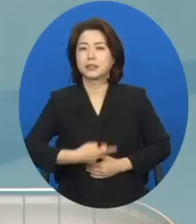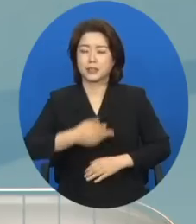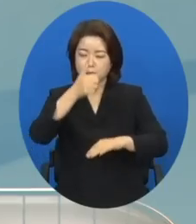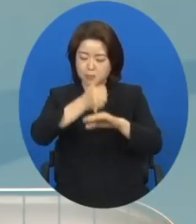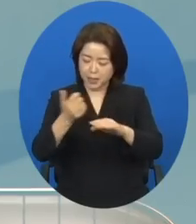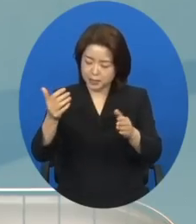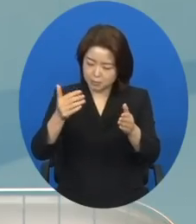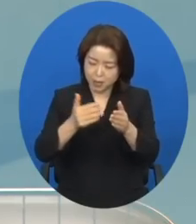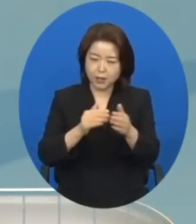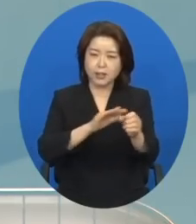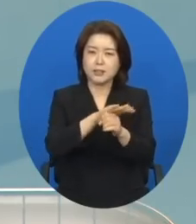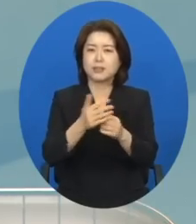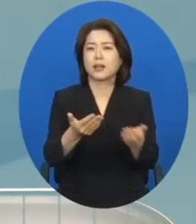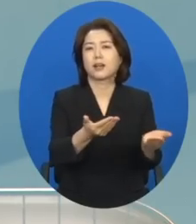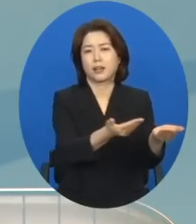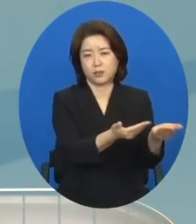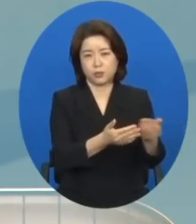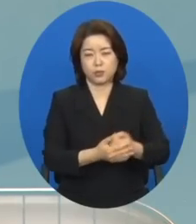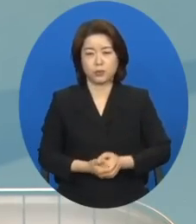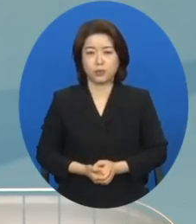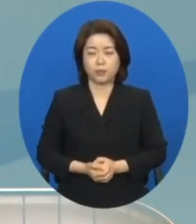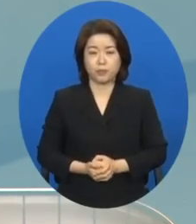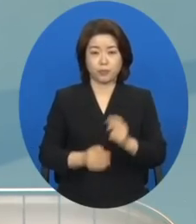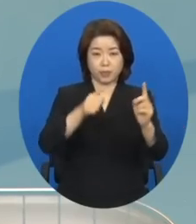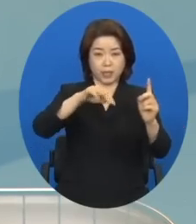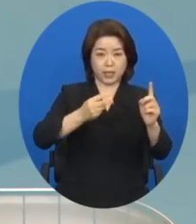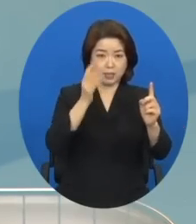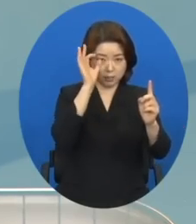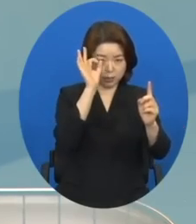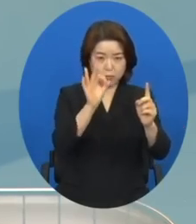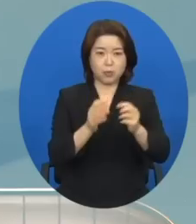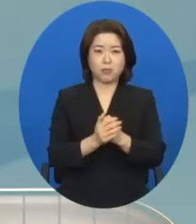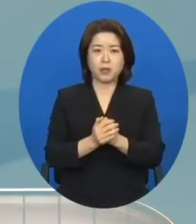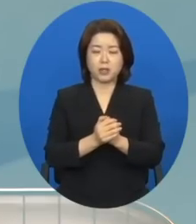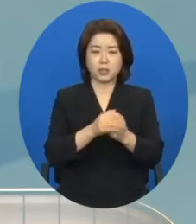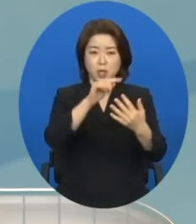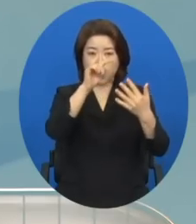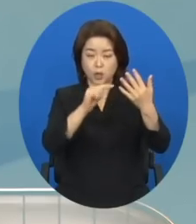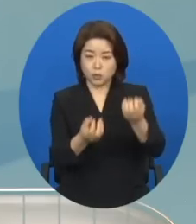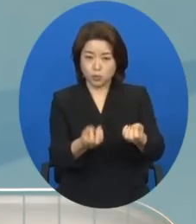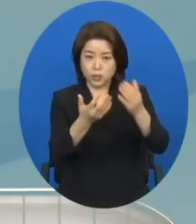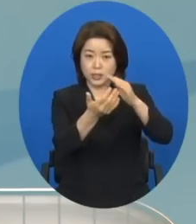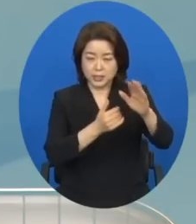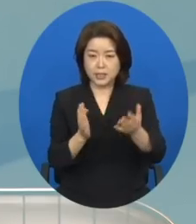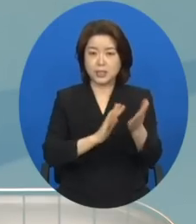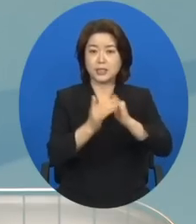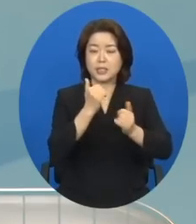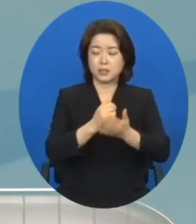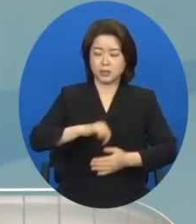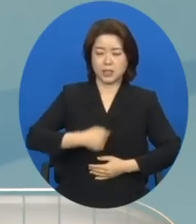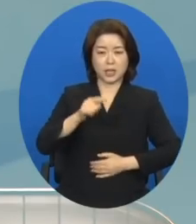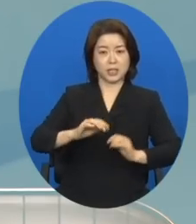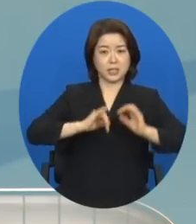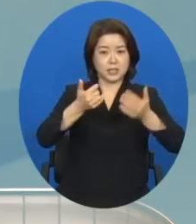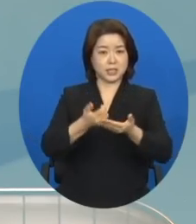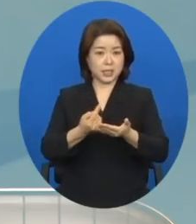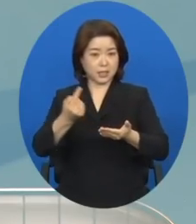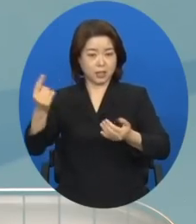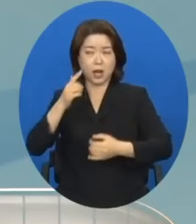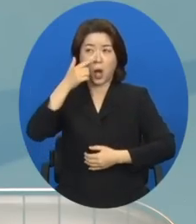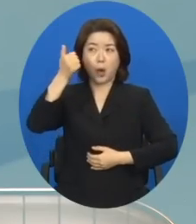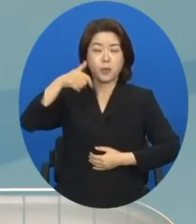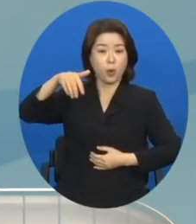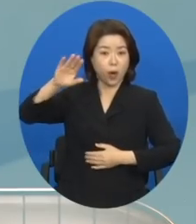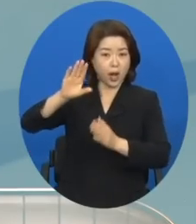끝까지 사랑하셨다는 것이죠. 오늘 1절 말씀해 보면 유월절 전에 예수께서는 자기가 이 세상을 떠나서 아버지께로 가야 할 때가 된